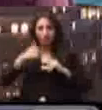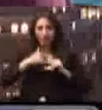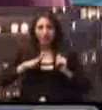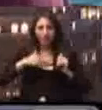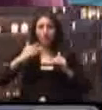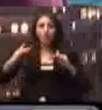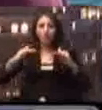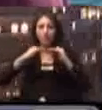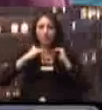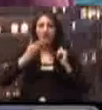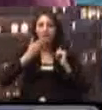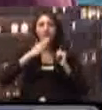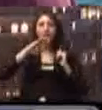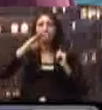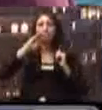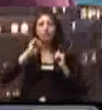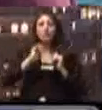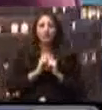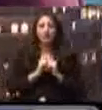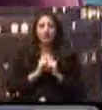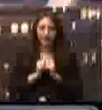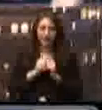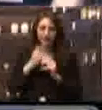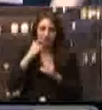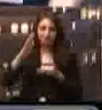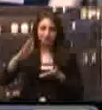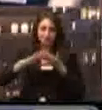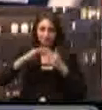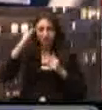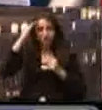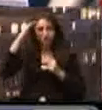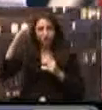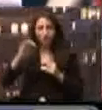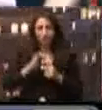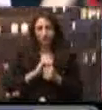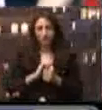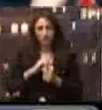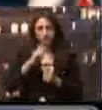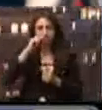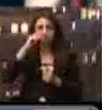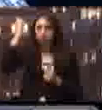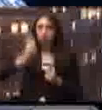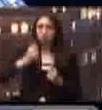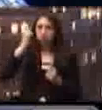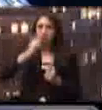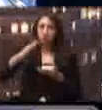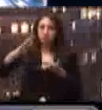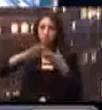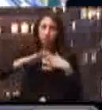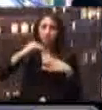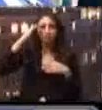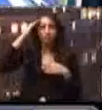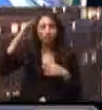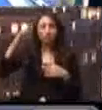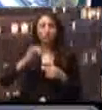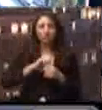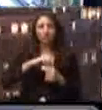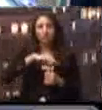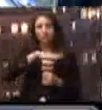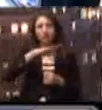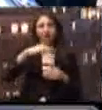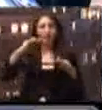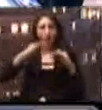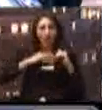كلين في بطن البقره وشكروا كل اللي بيعمل عمل خير للناس وبشكر كل رجال العمال بيس مبسوطين قوي والله والناس محتاجه